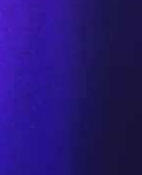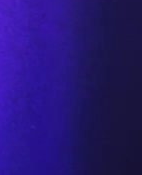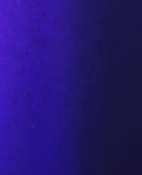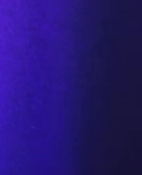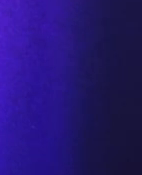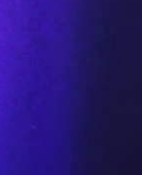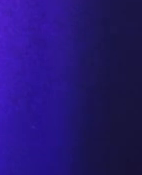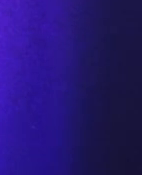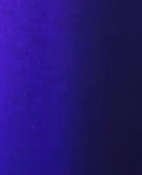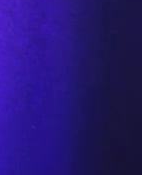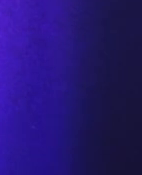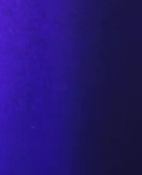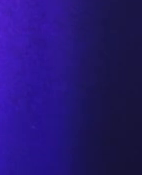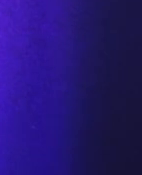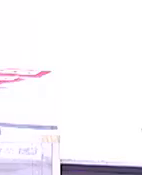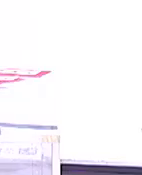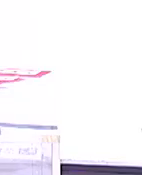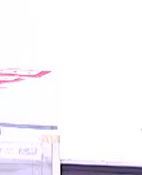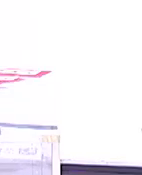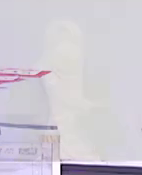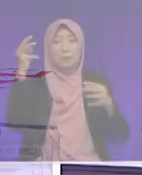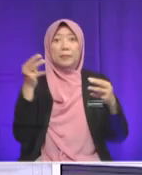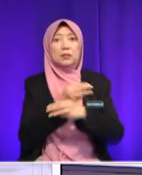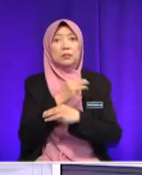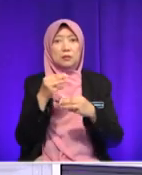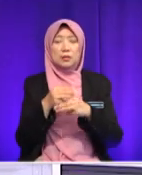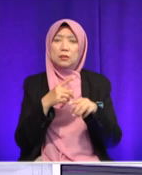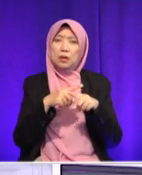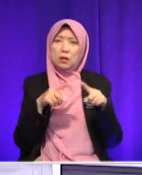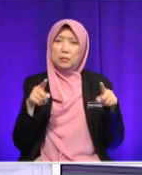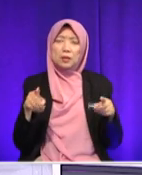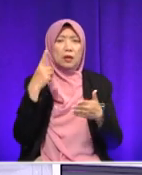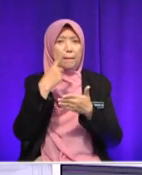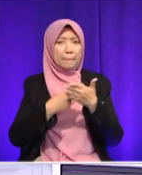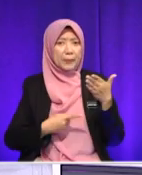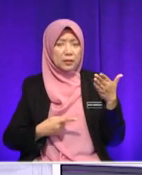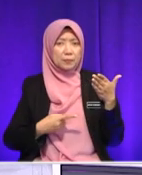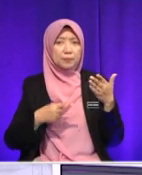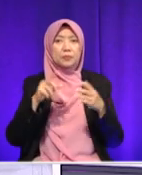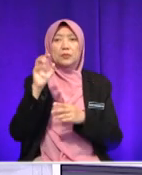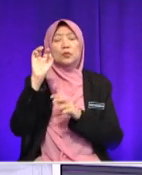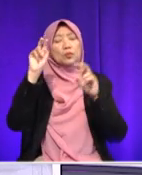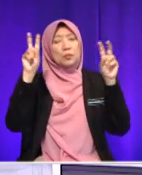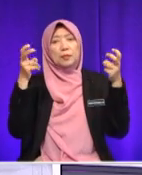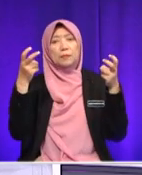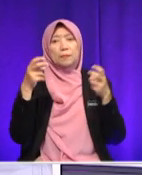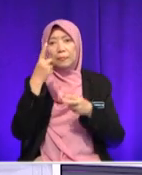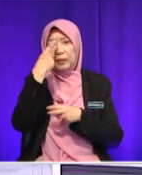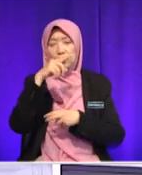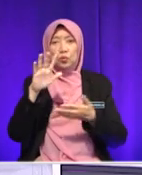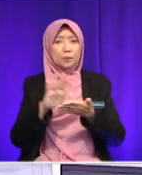akan sama-sama pelajari mata pelajaran matematik. Tapi Cikgu, apa topik kita dan kaitannya dengan kertas yang